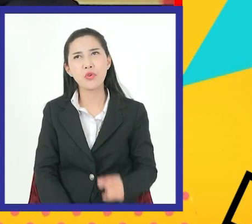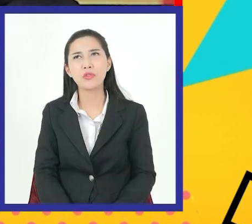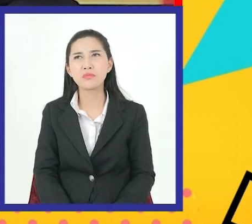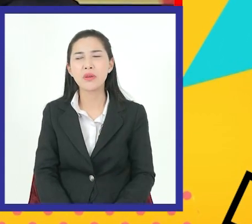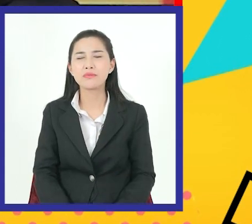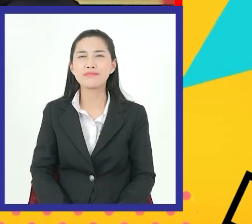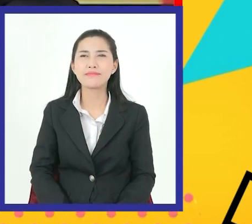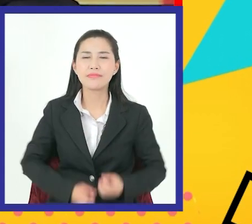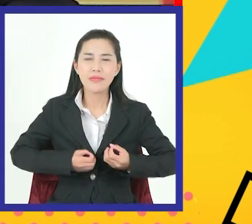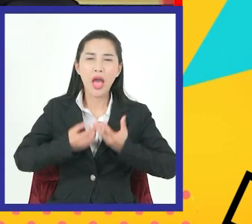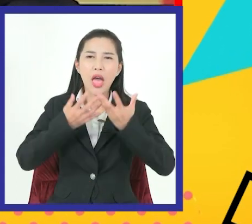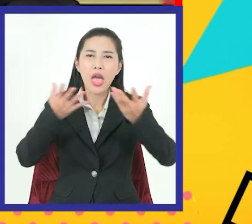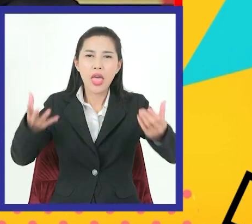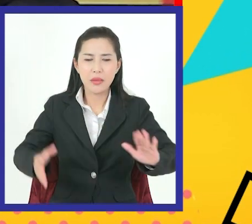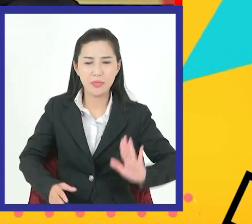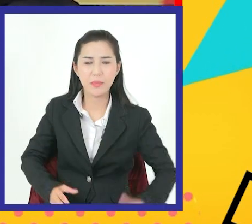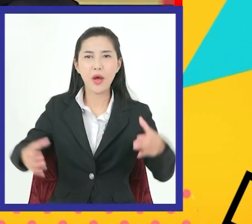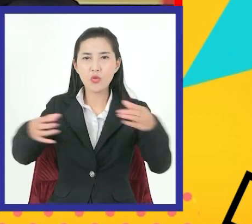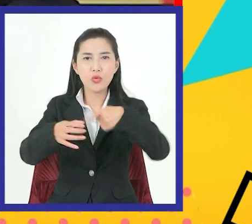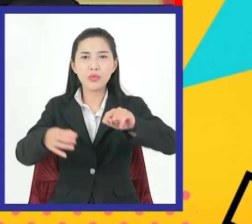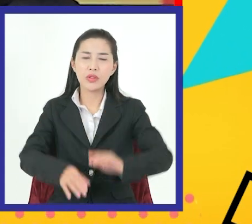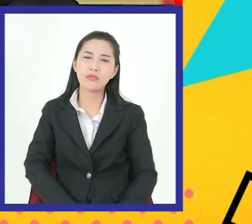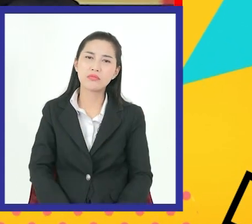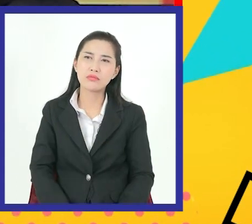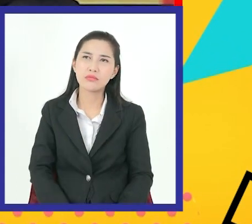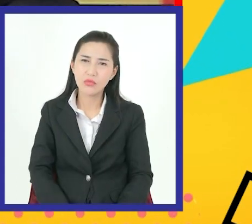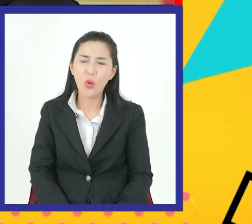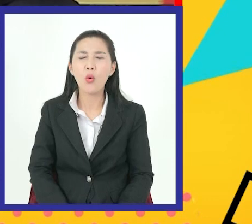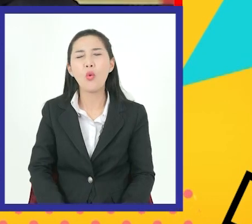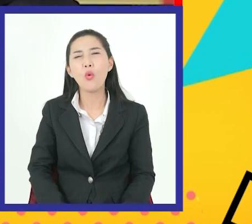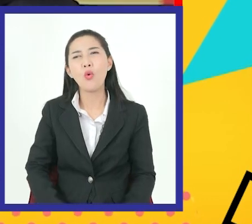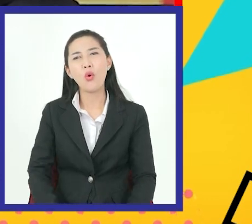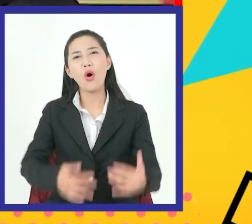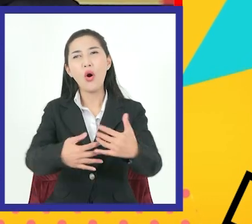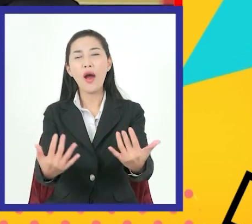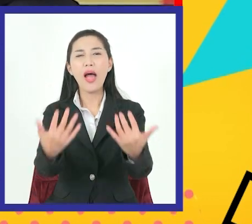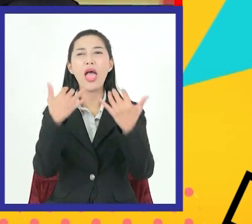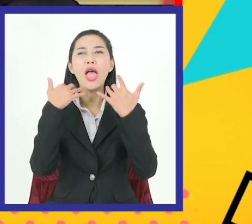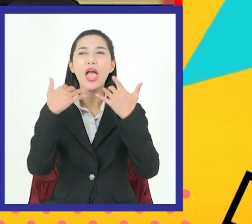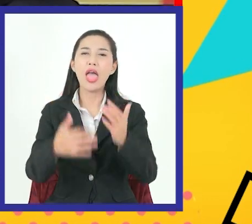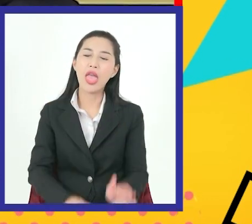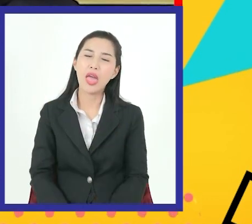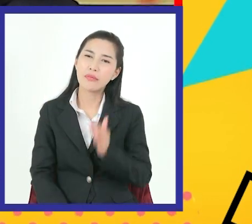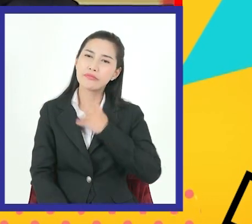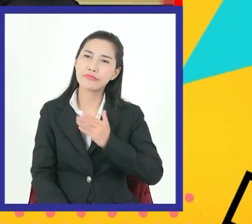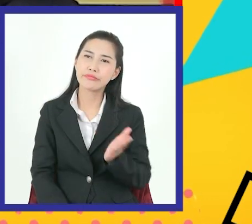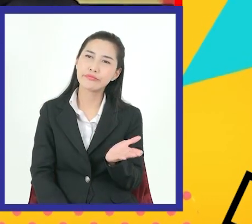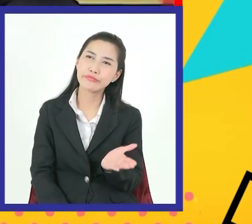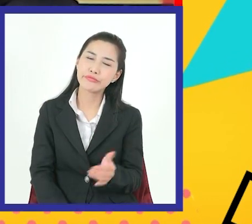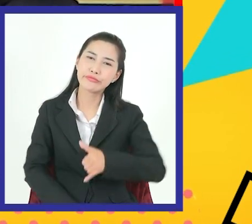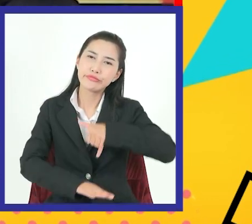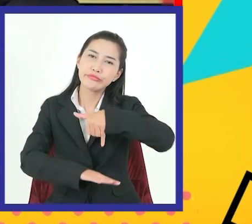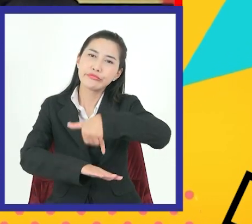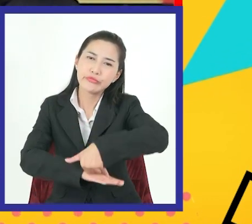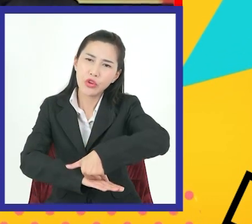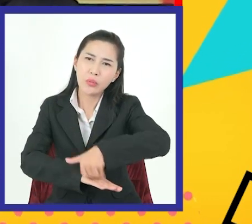ไงครับก็เป็นเป็นหกลุ่มเดียวที่สามารถนอนในใกล้ๆห้องแอร์ได้แล้วคนที่ไปซื้อข้าวซื้อของก็ไม่มีใครกล้าแตะต้อง